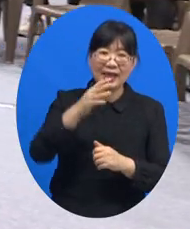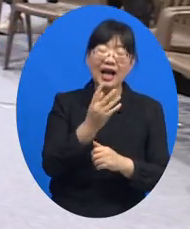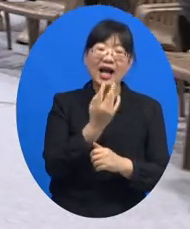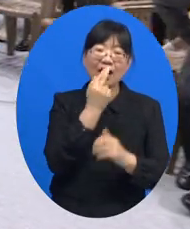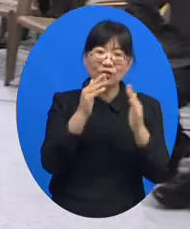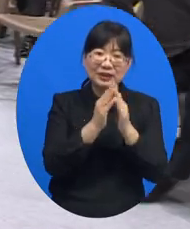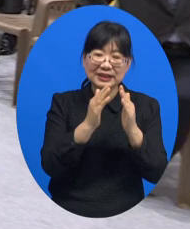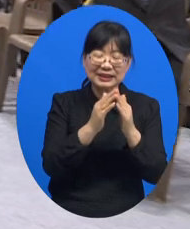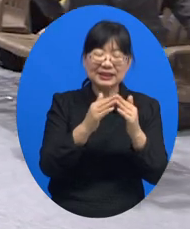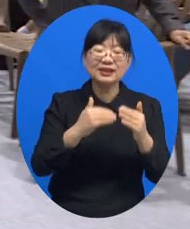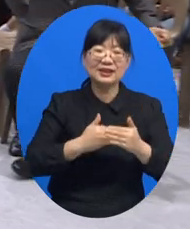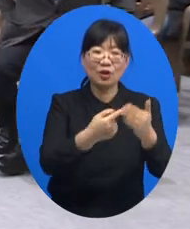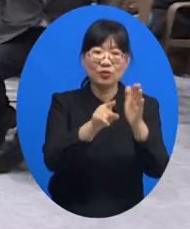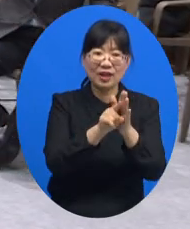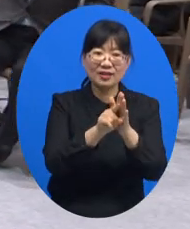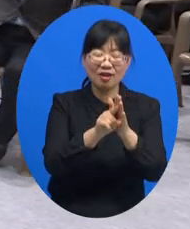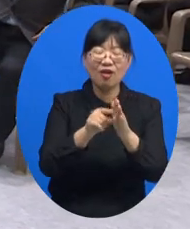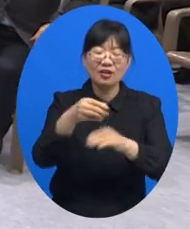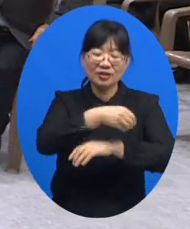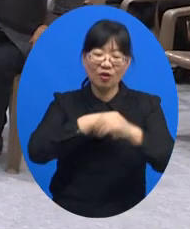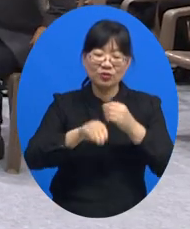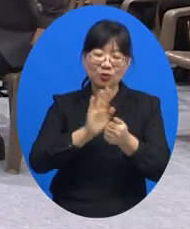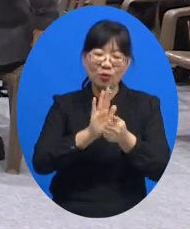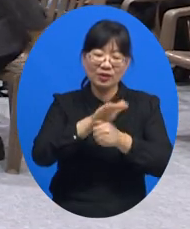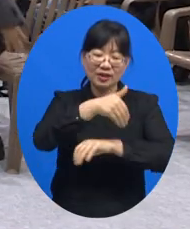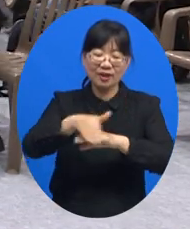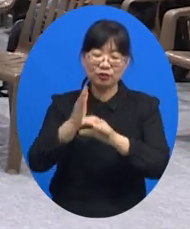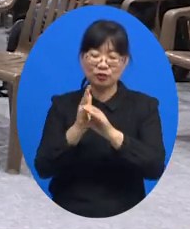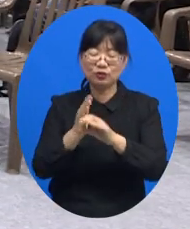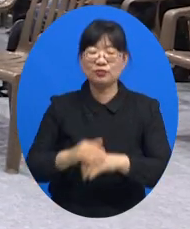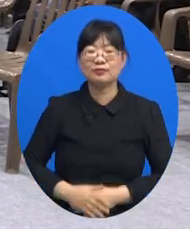협의할 방침입니다 경규슈 TV 최창순입니다